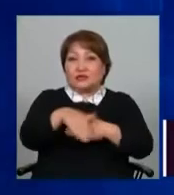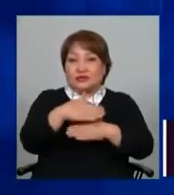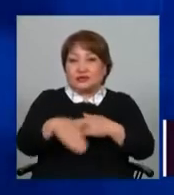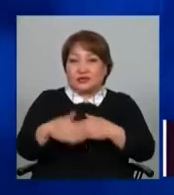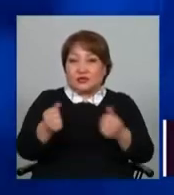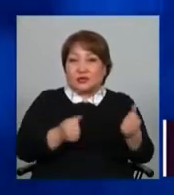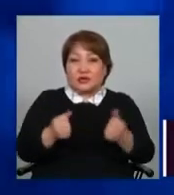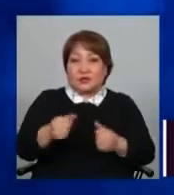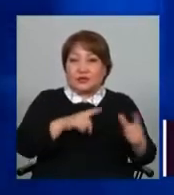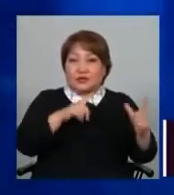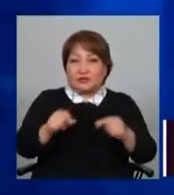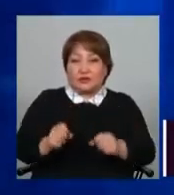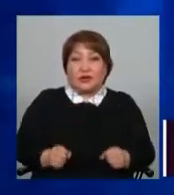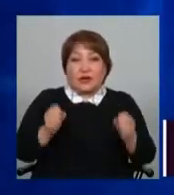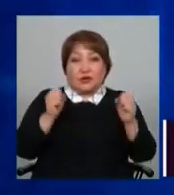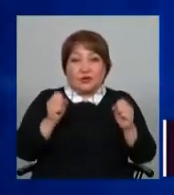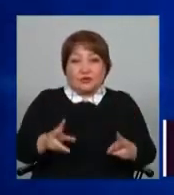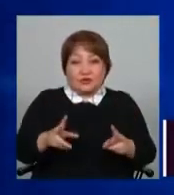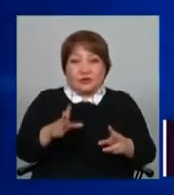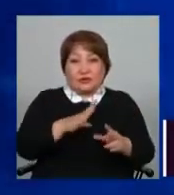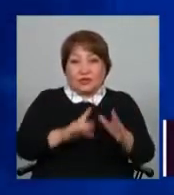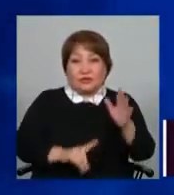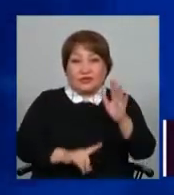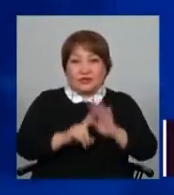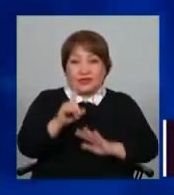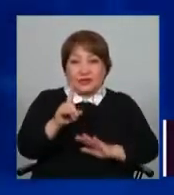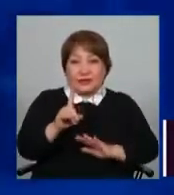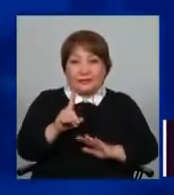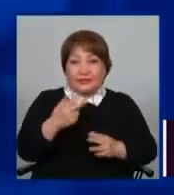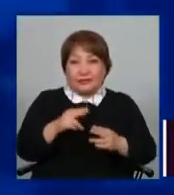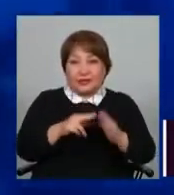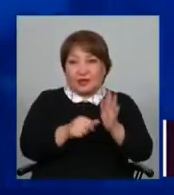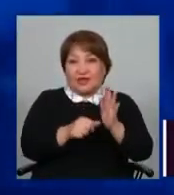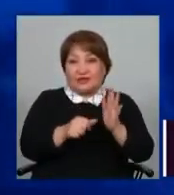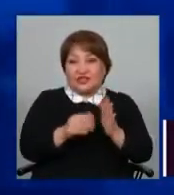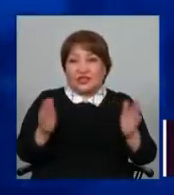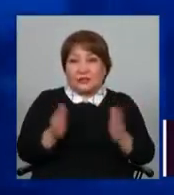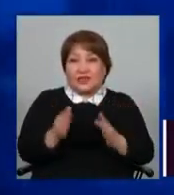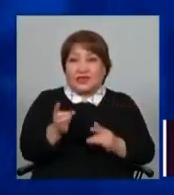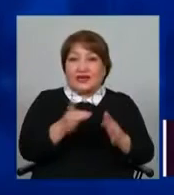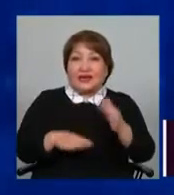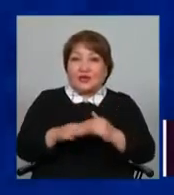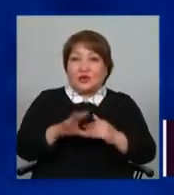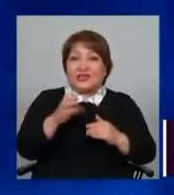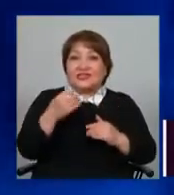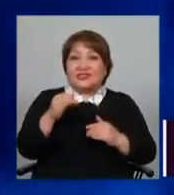қауіпті бола бастаған. Свет жоқ мынау. 6-шы микрорайон Сифулина.